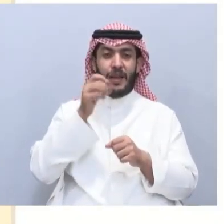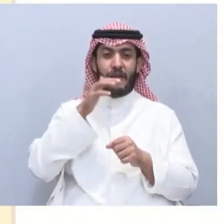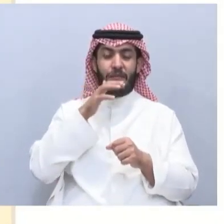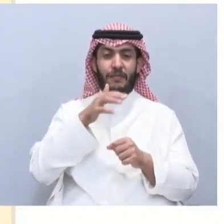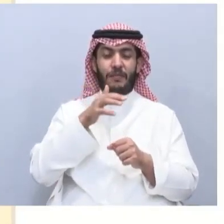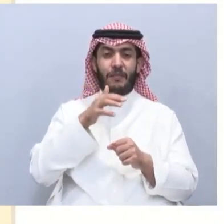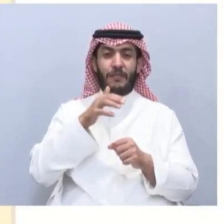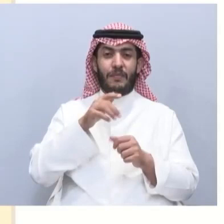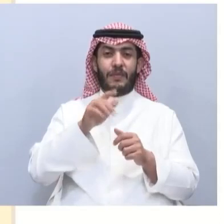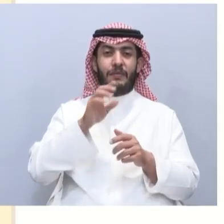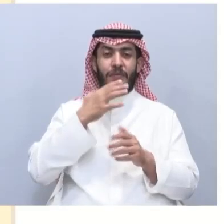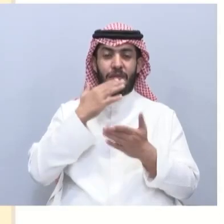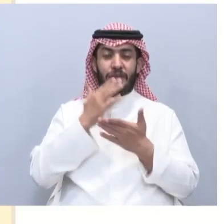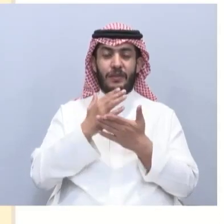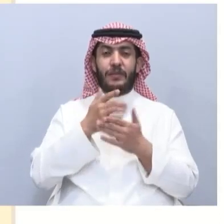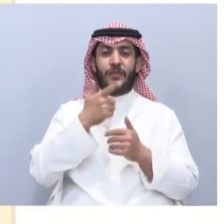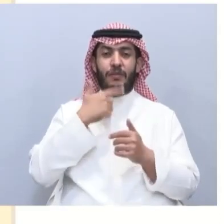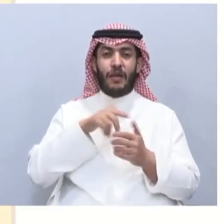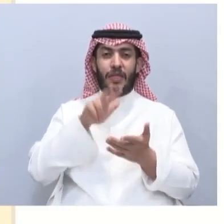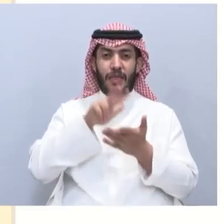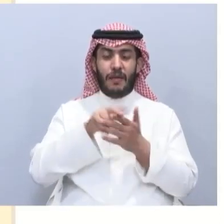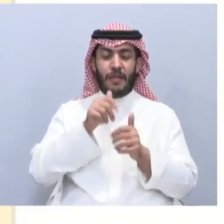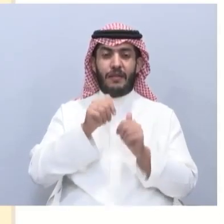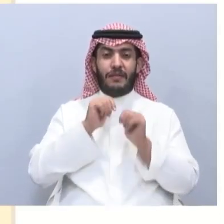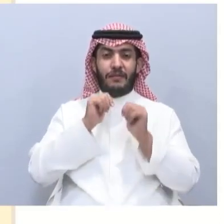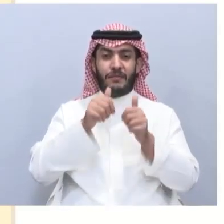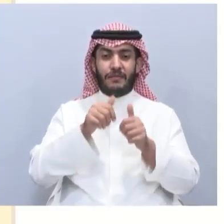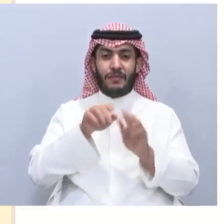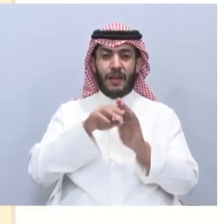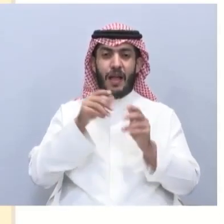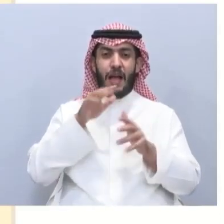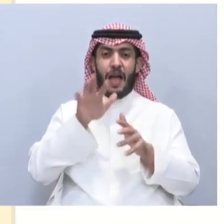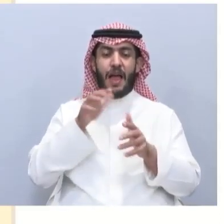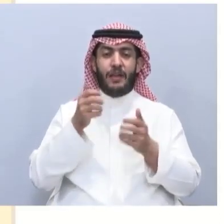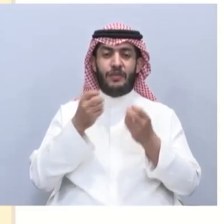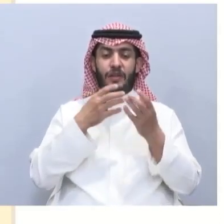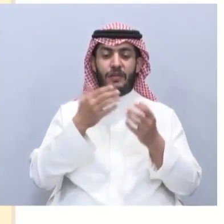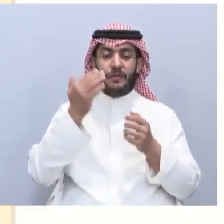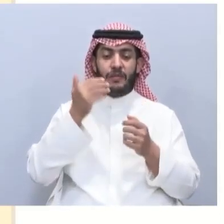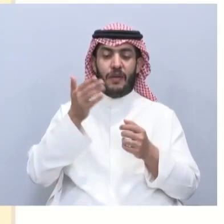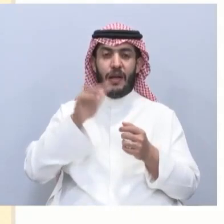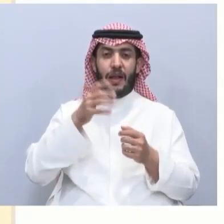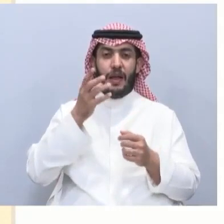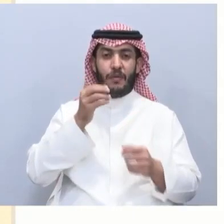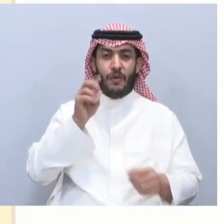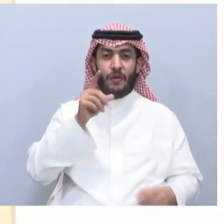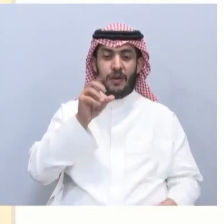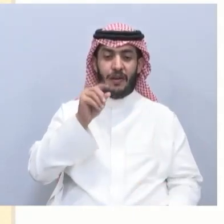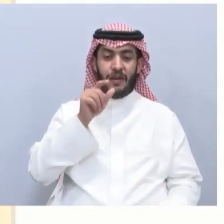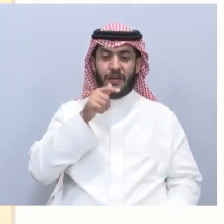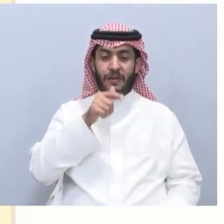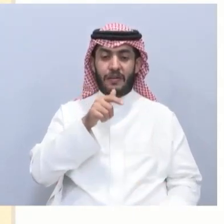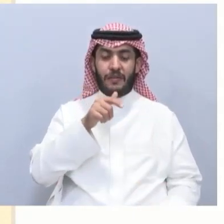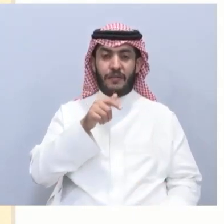الله عليه وسلم بالصدق وانه يريد ان يطبق هذه الامور وانه من اهل الجنه وعن ابي هريره رضي الله عنه قال